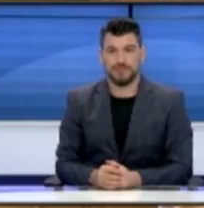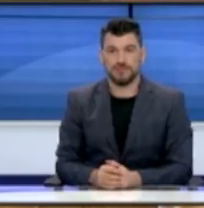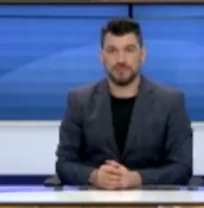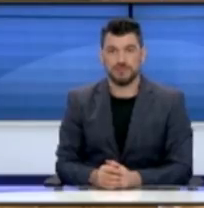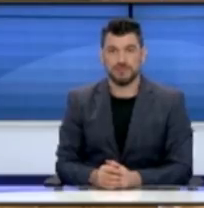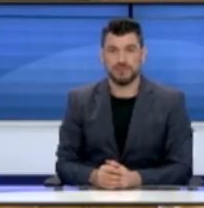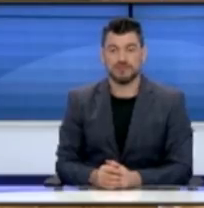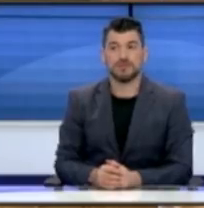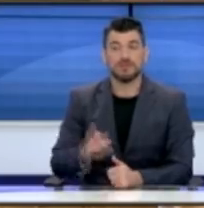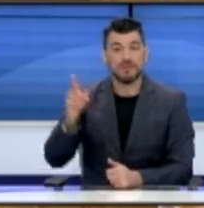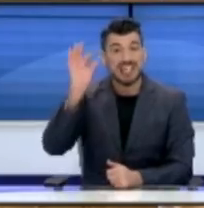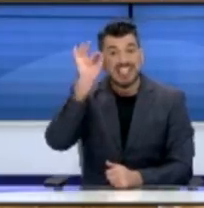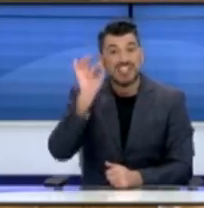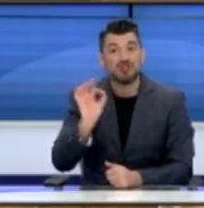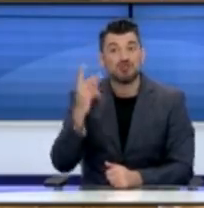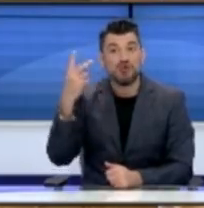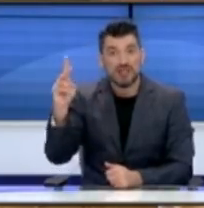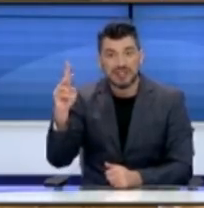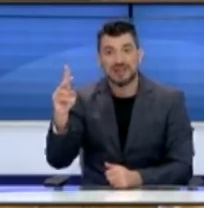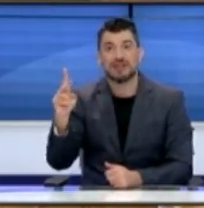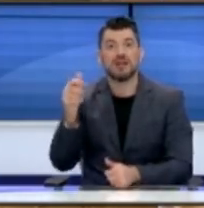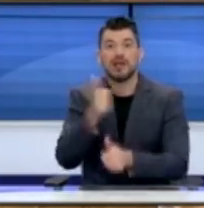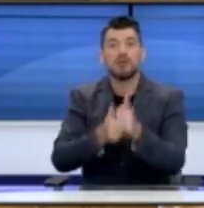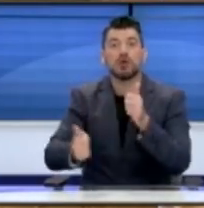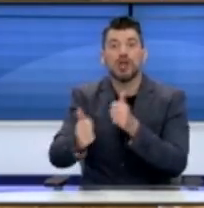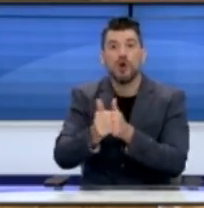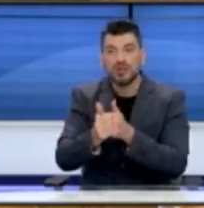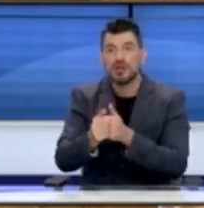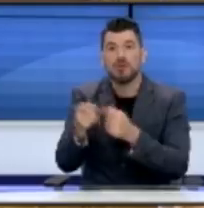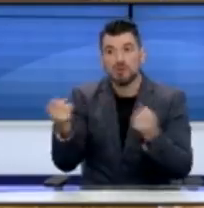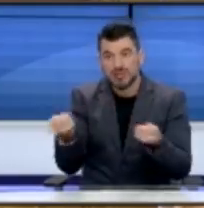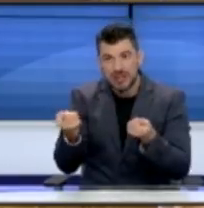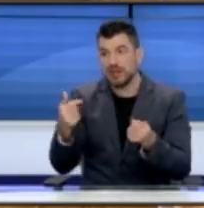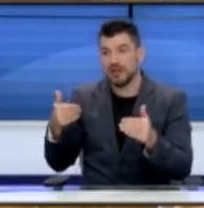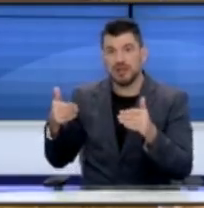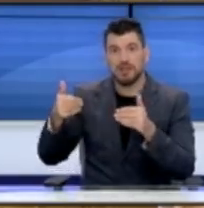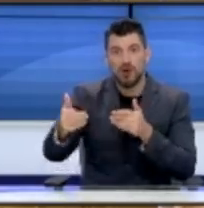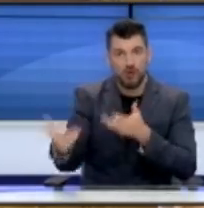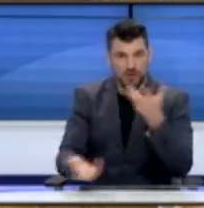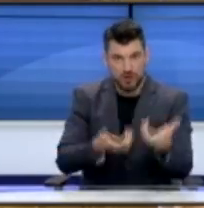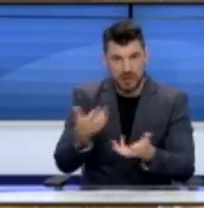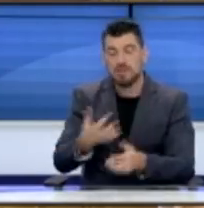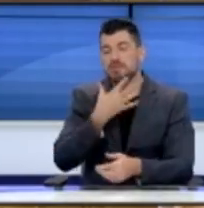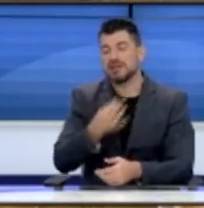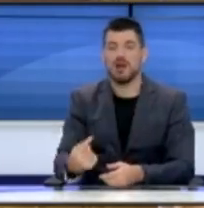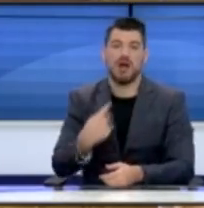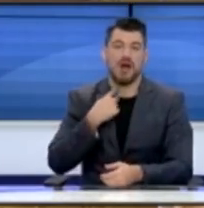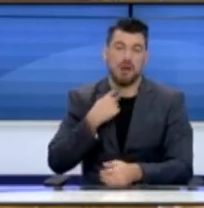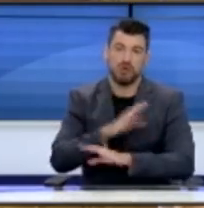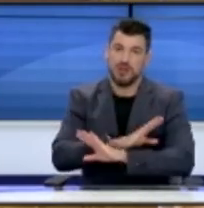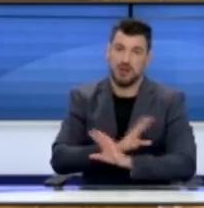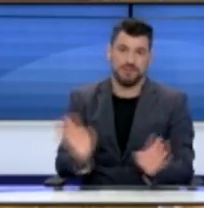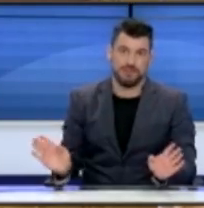να αφήνετε το δάσος να καίγεται στο όνομα της προστασίας της ζωής, απέτυχε παταγωγός,